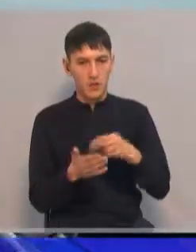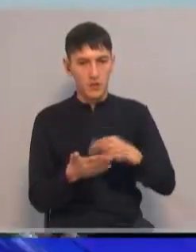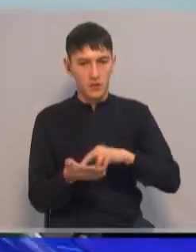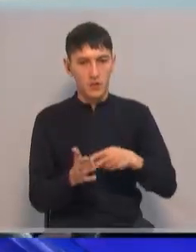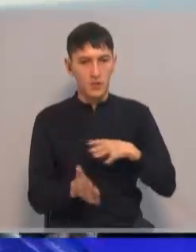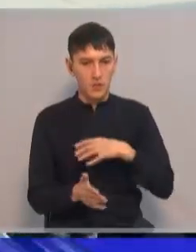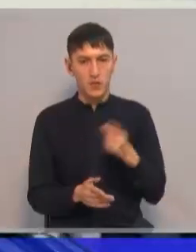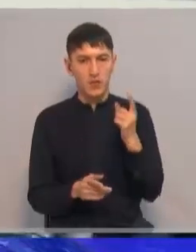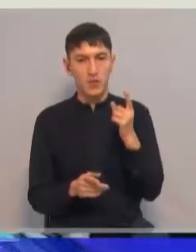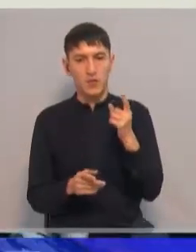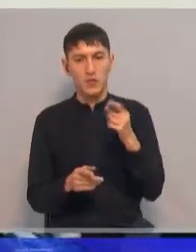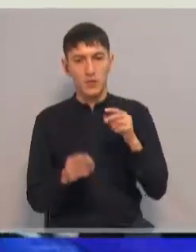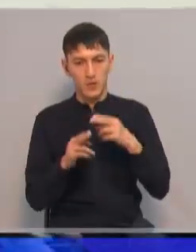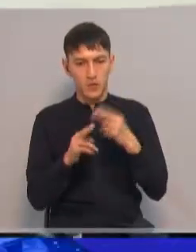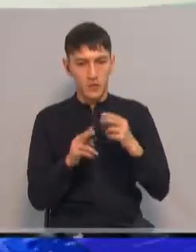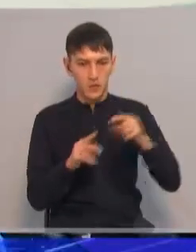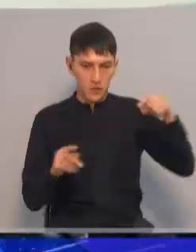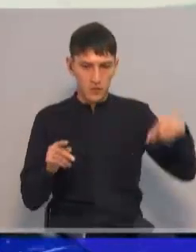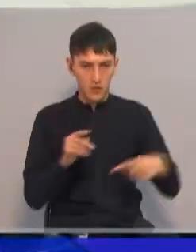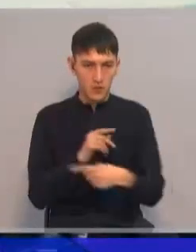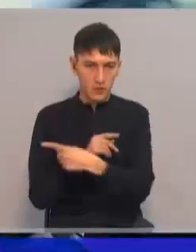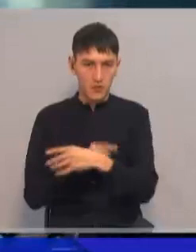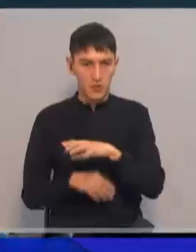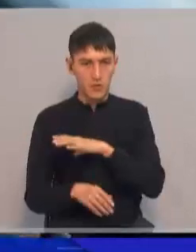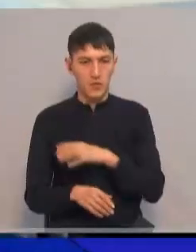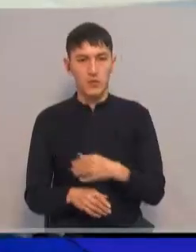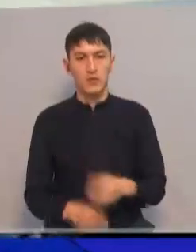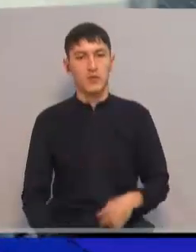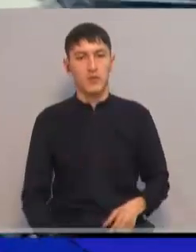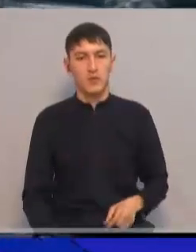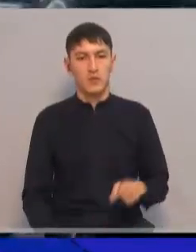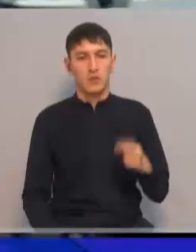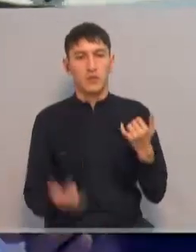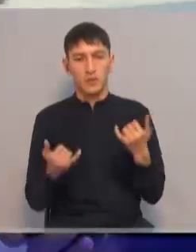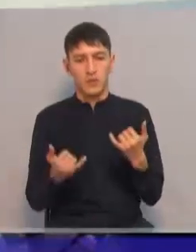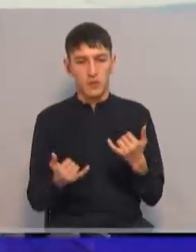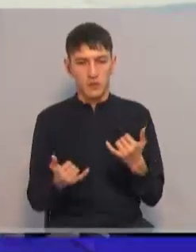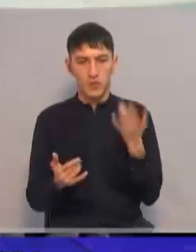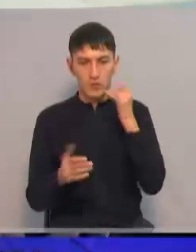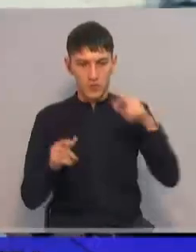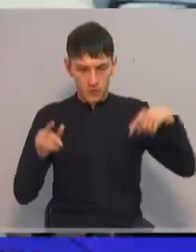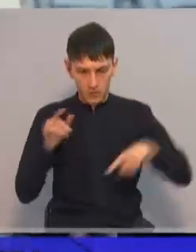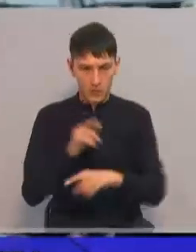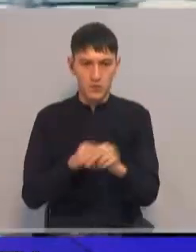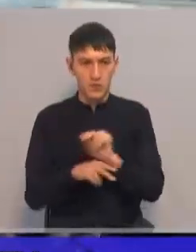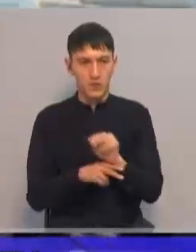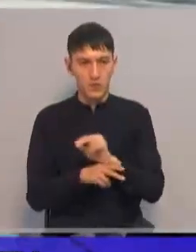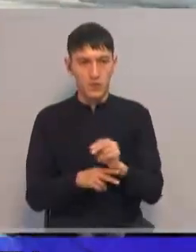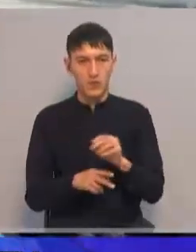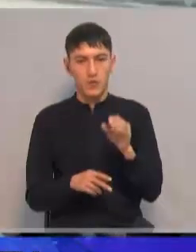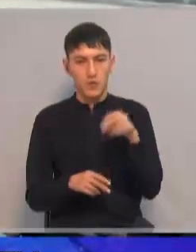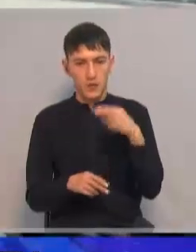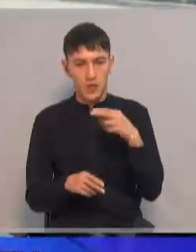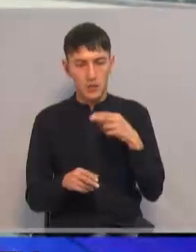жаңағы 110-кінің подземнийде жерастымен жүру көзделген. Жерастымен былай жүрген. Енді жерастымен жүргеннен кейін біз оны 90 айында